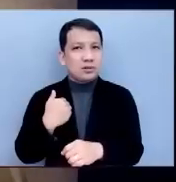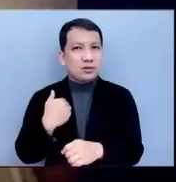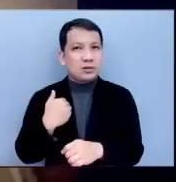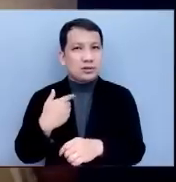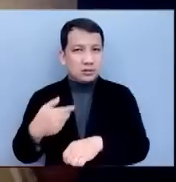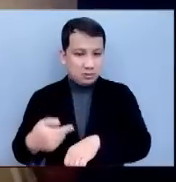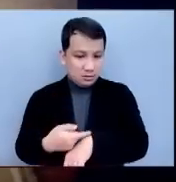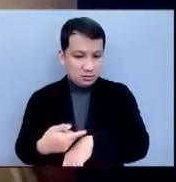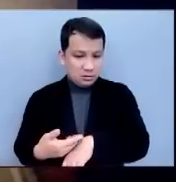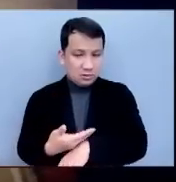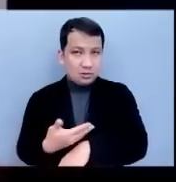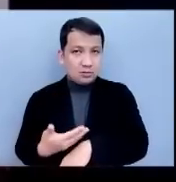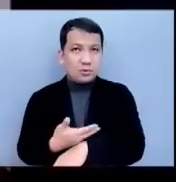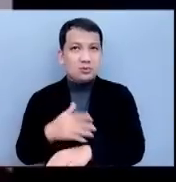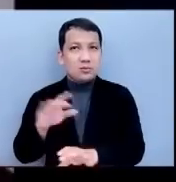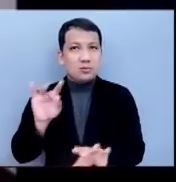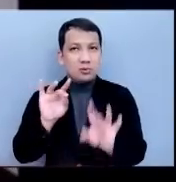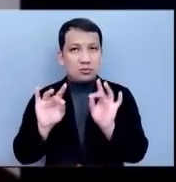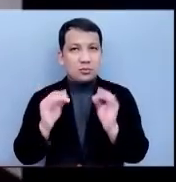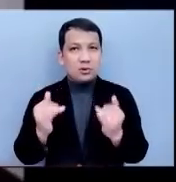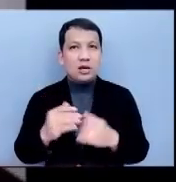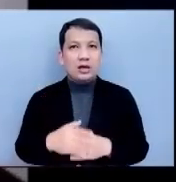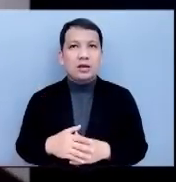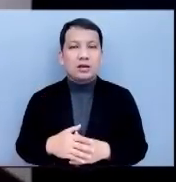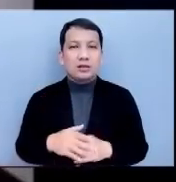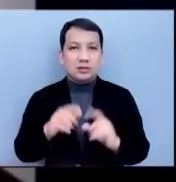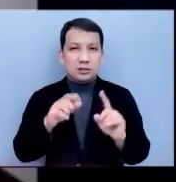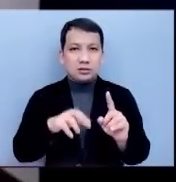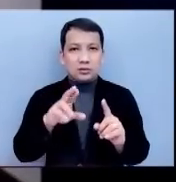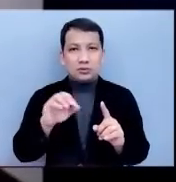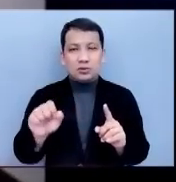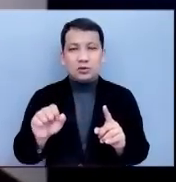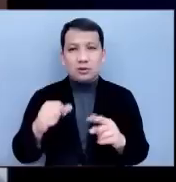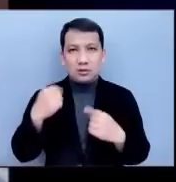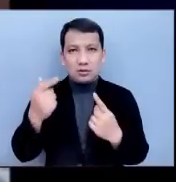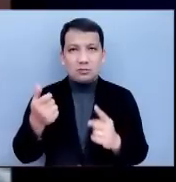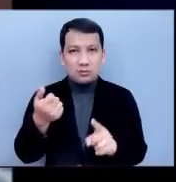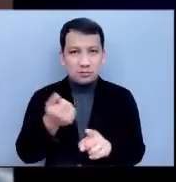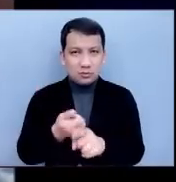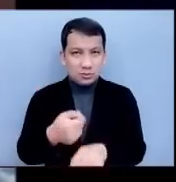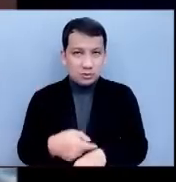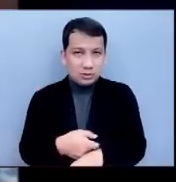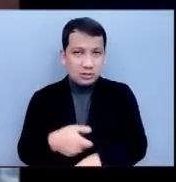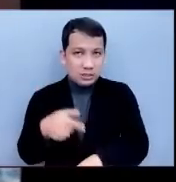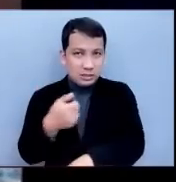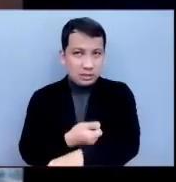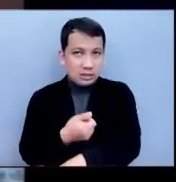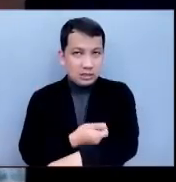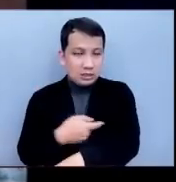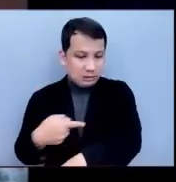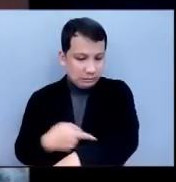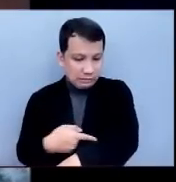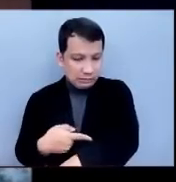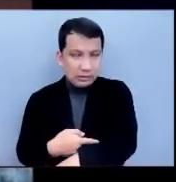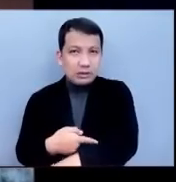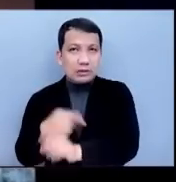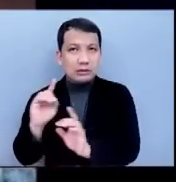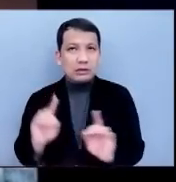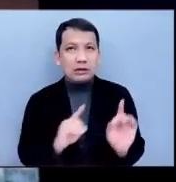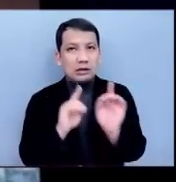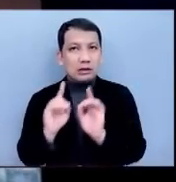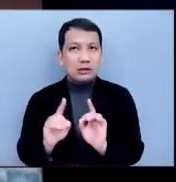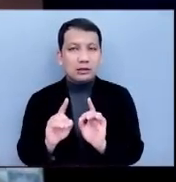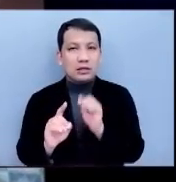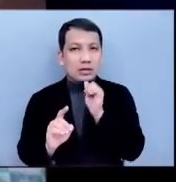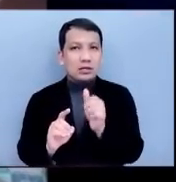Parang yun lang po yung option nyo. Si Ronald Humana naman, bugbog na rin ang braso sa kakaturok tuwing nagpapadialysis. Hindi na rin